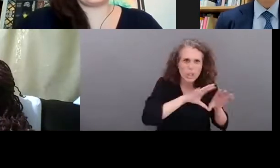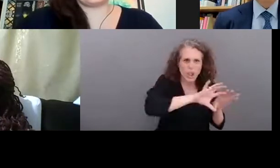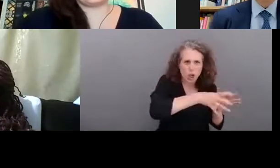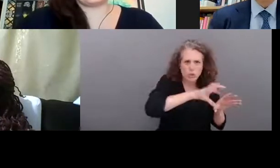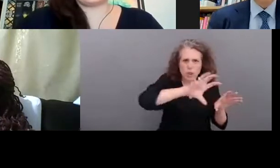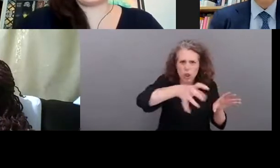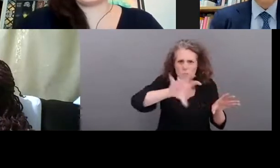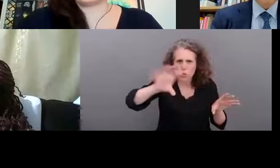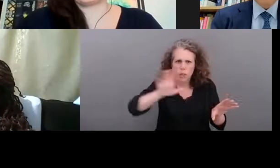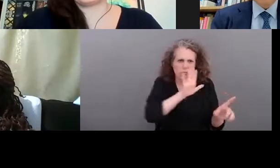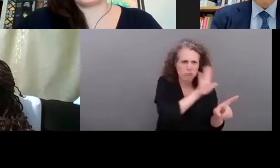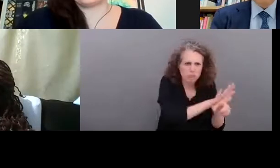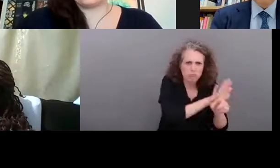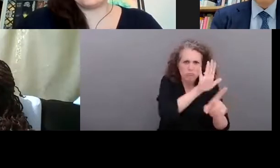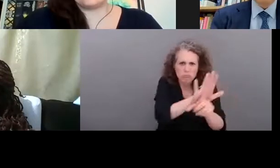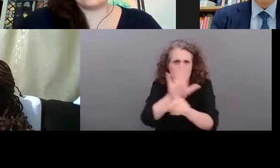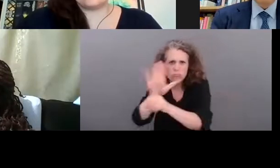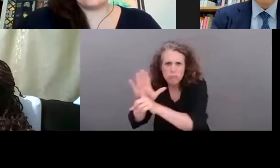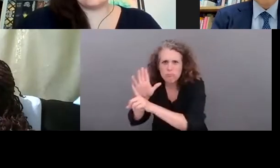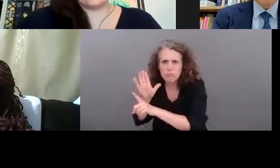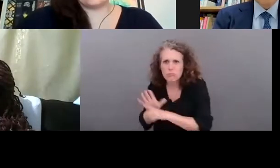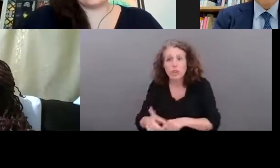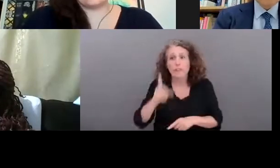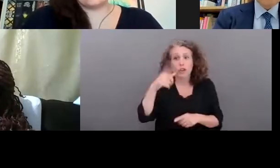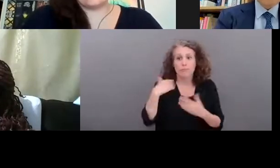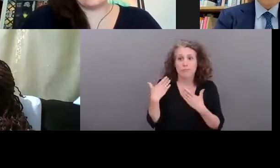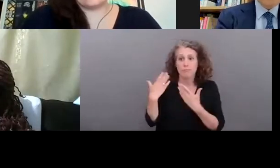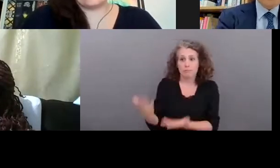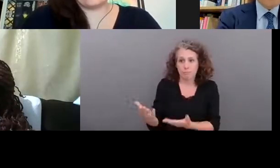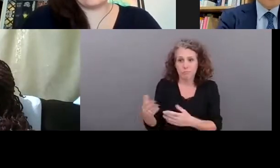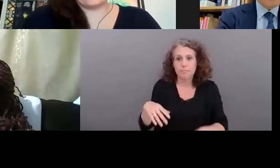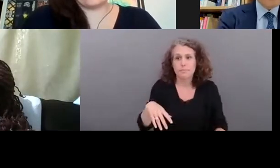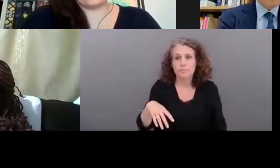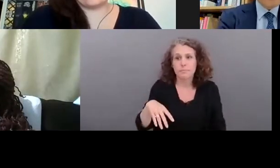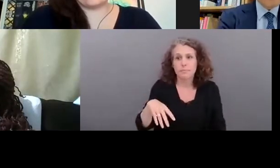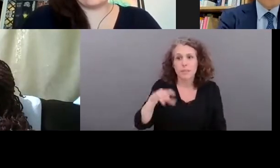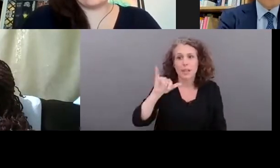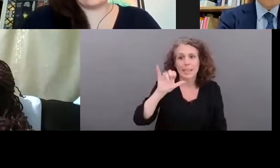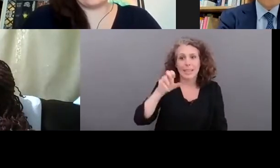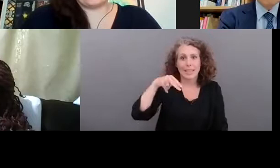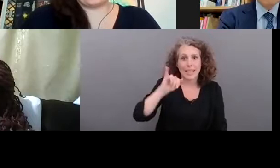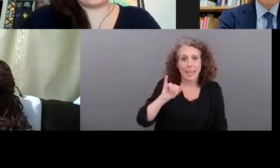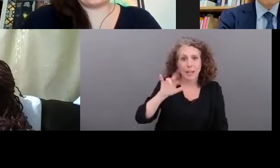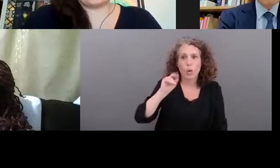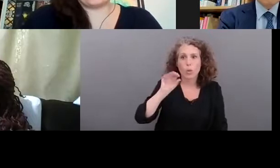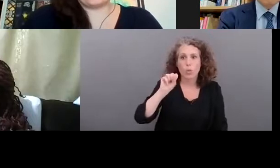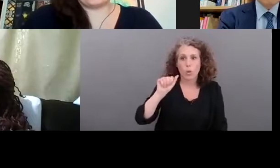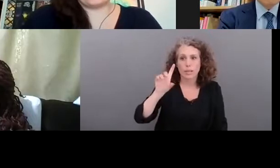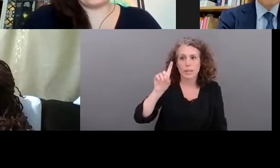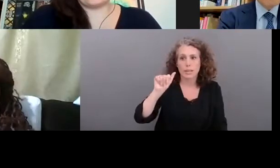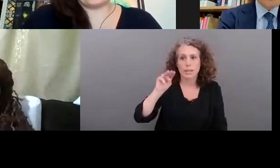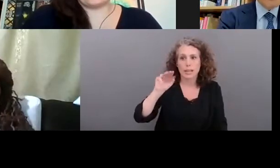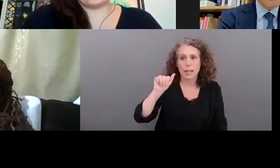allons nous concentrer sur des études spécifiques à un pays. Tout d'abord, je vais donner la parole à Yanni, qui